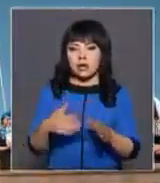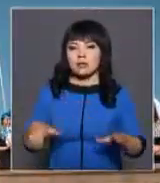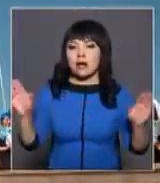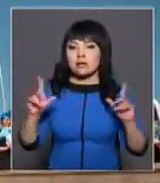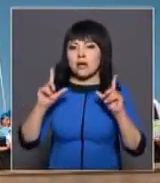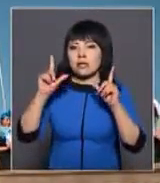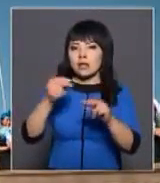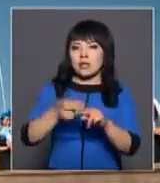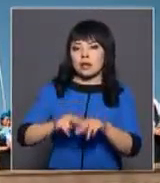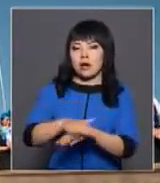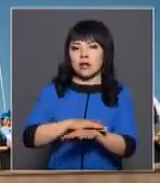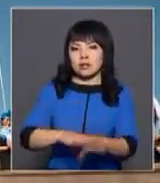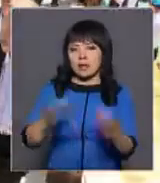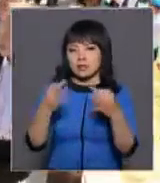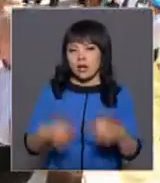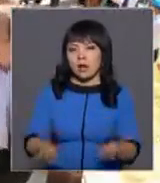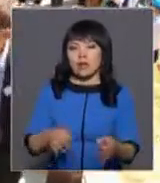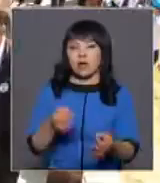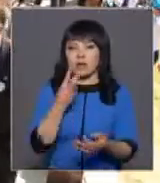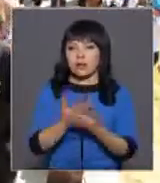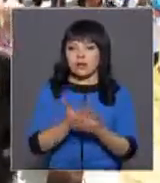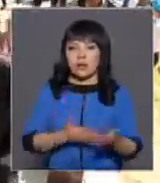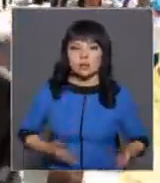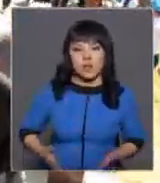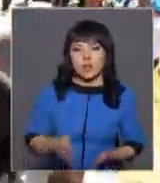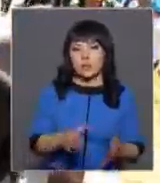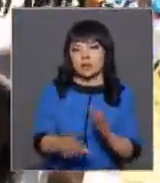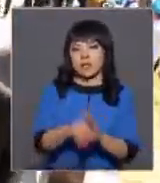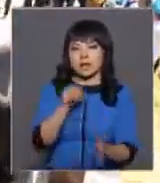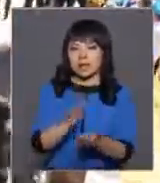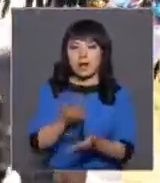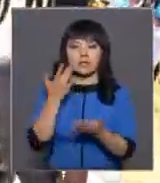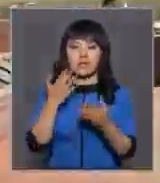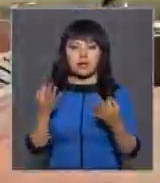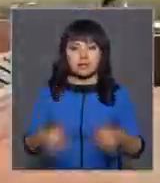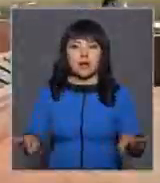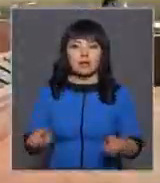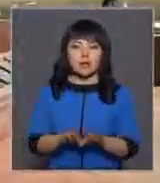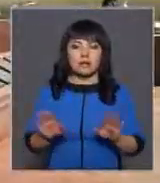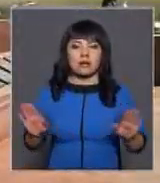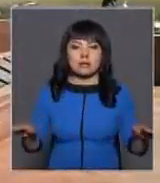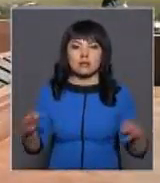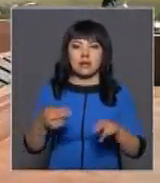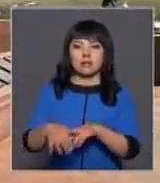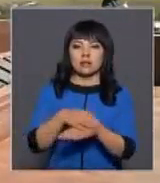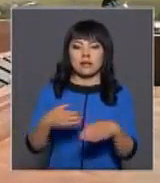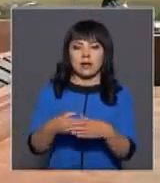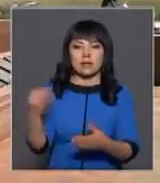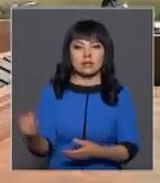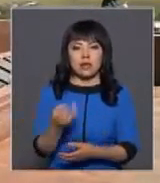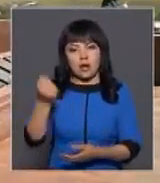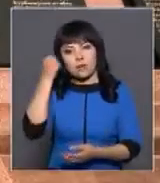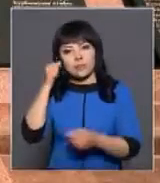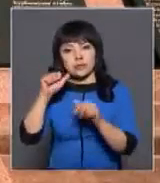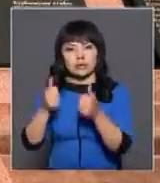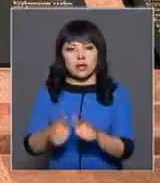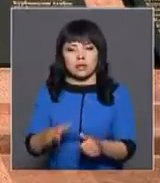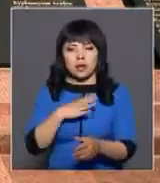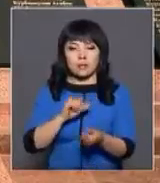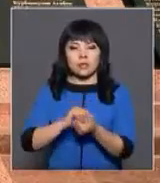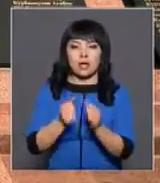ұмтылған ұрпақтың бейбіт жолды таңдағанын, елін қорғауда қырандай қырағы болатынын көрсеткісі келген. Ескерткішінің тұсындағы